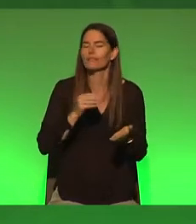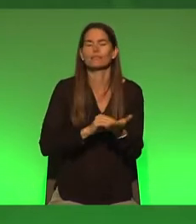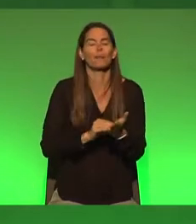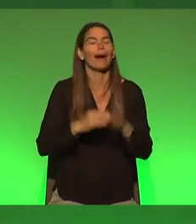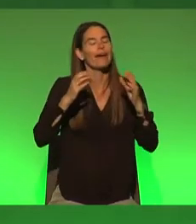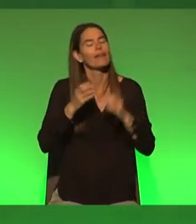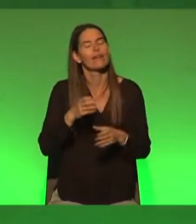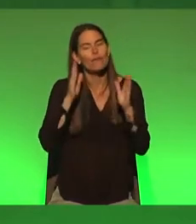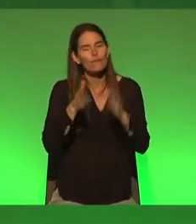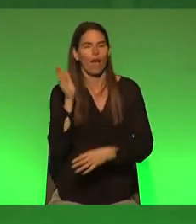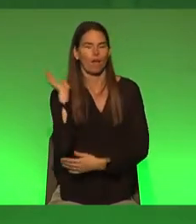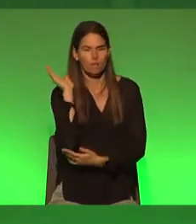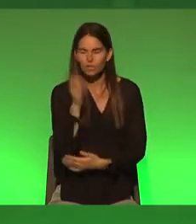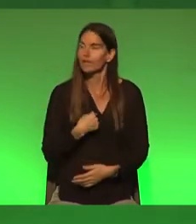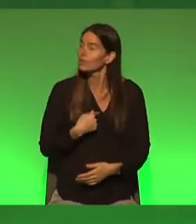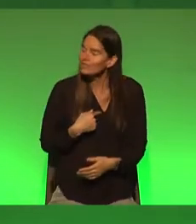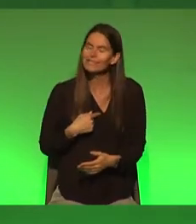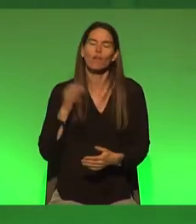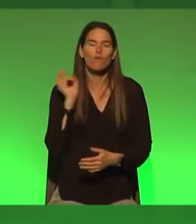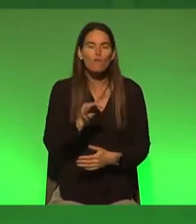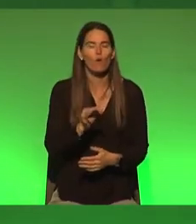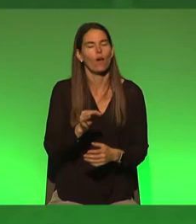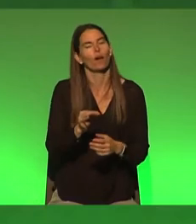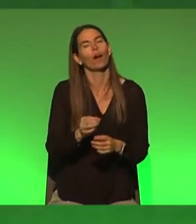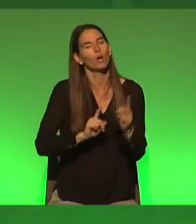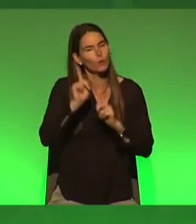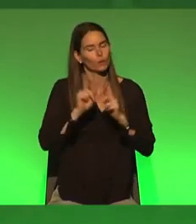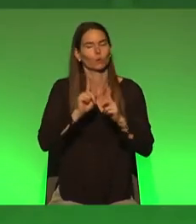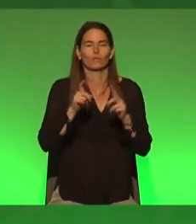immer mit euch für unsere grüne Sache gestritten. Liebe Freunde,